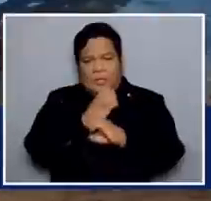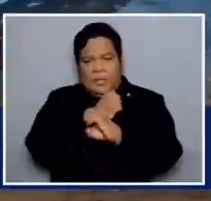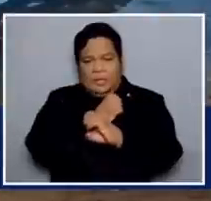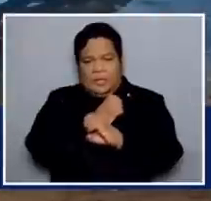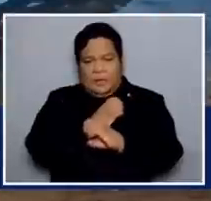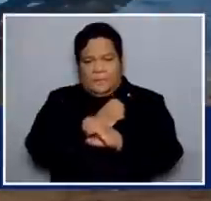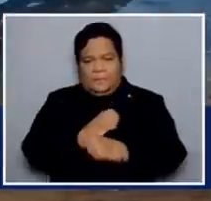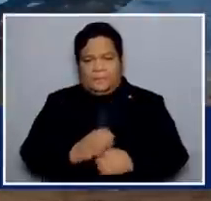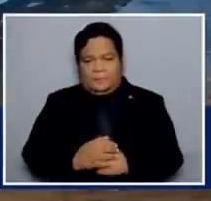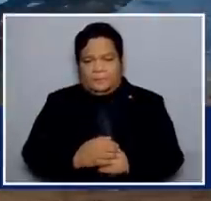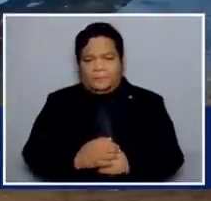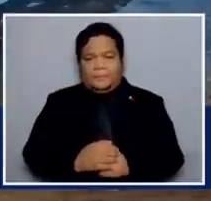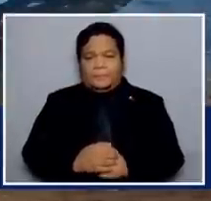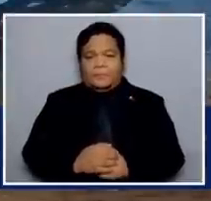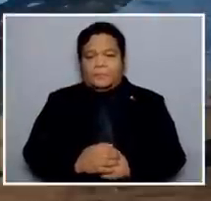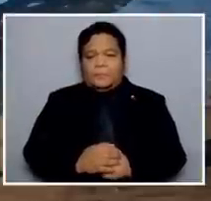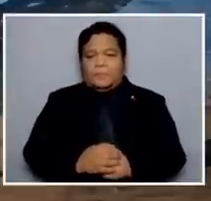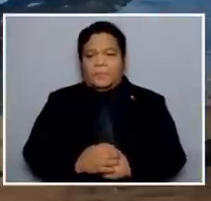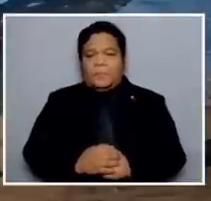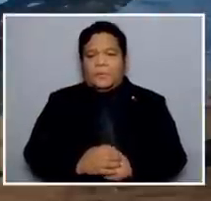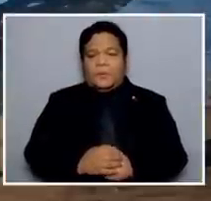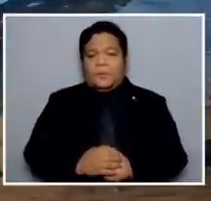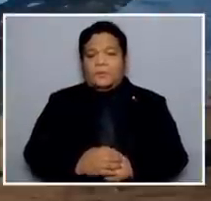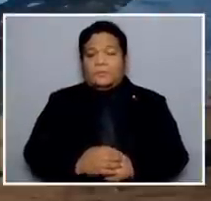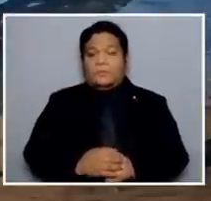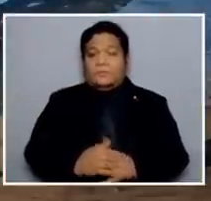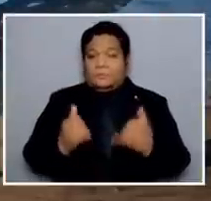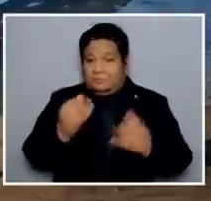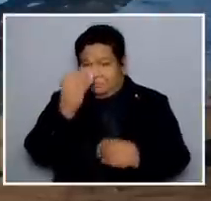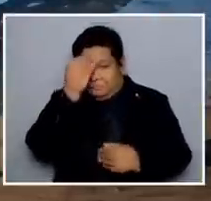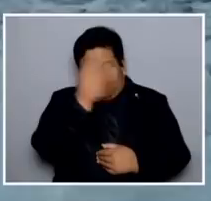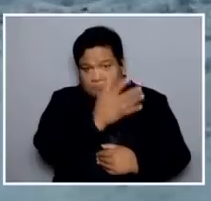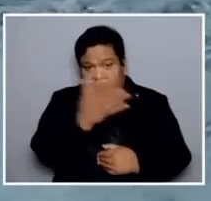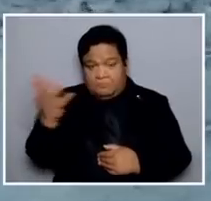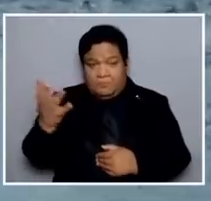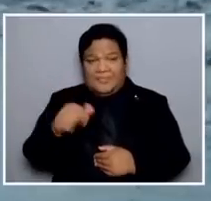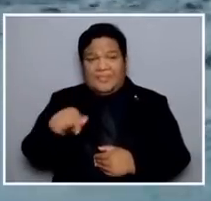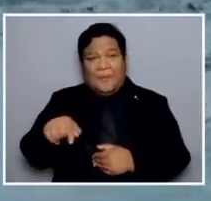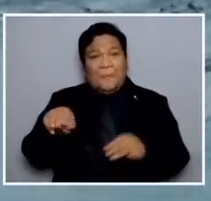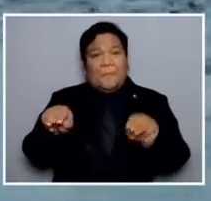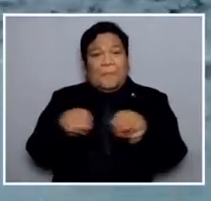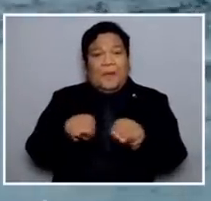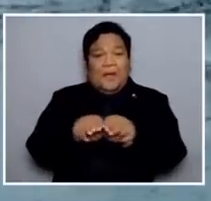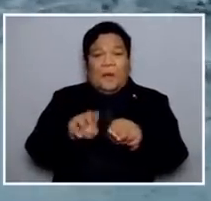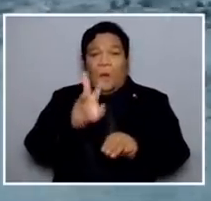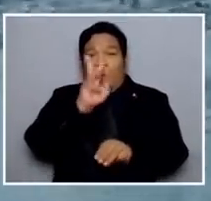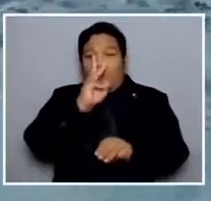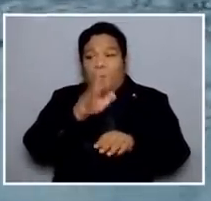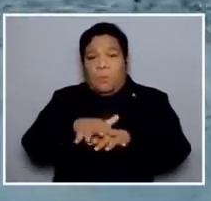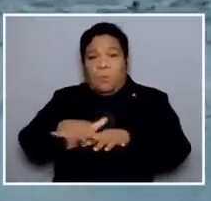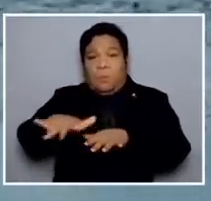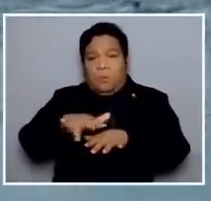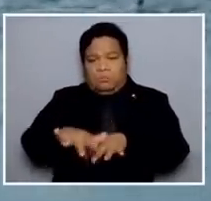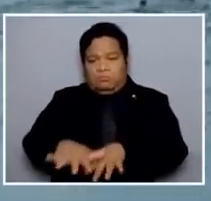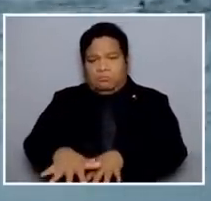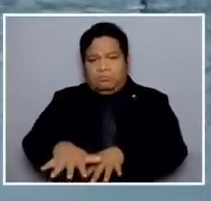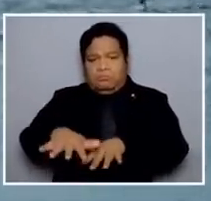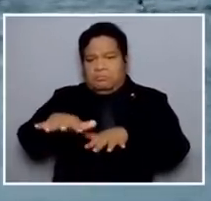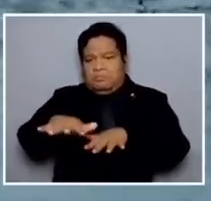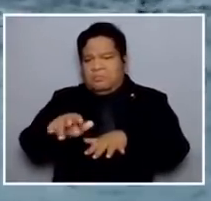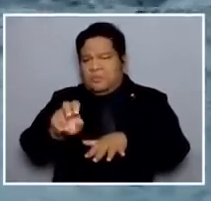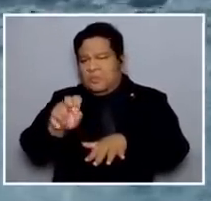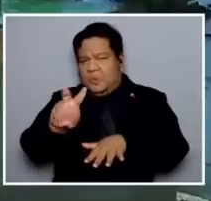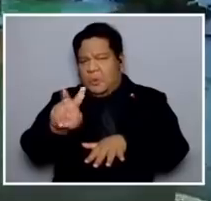Samantala, tumaas po naman sa 12.4 meters ang water level sa Marikina River kaninang alas 6 ng hapon mula